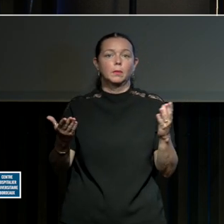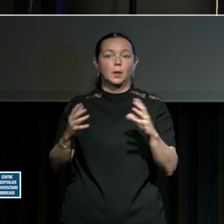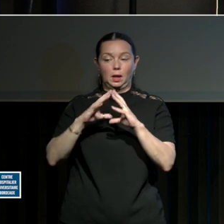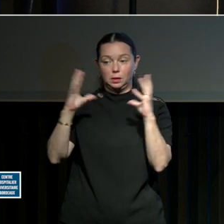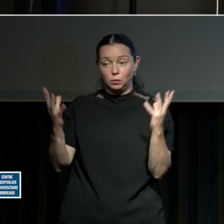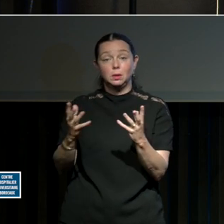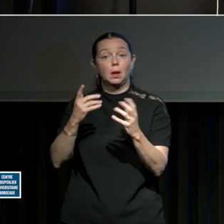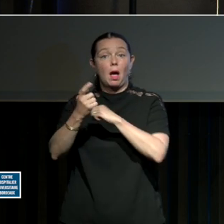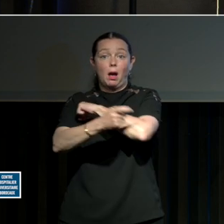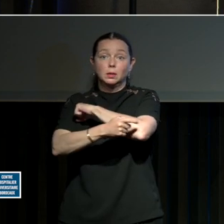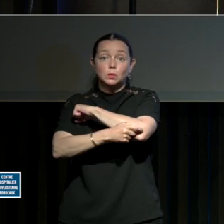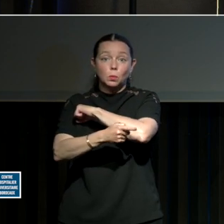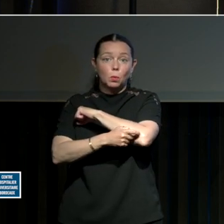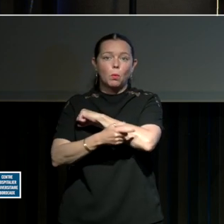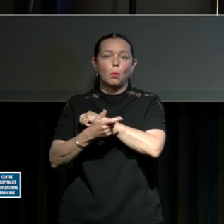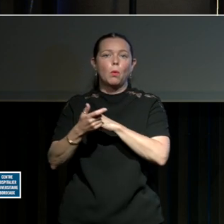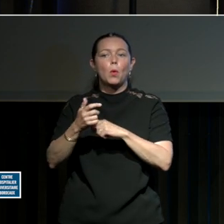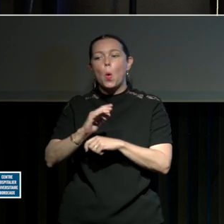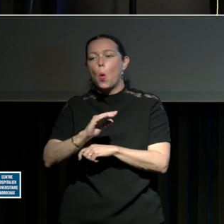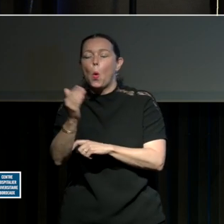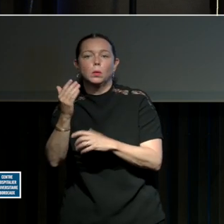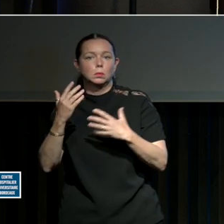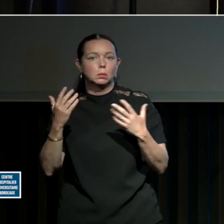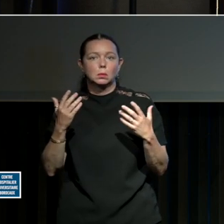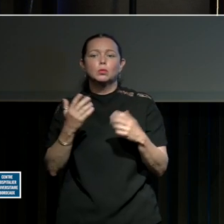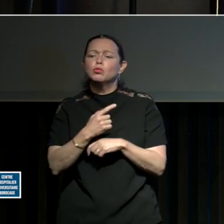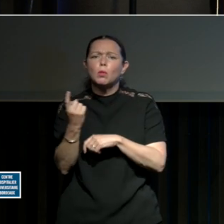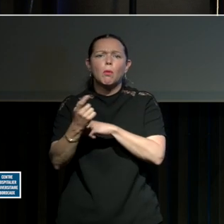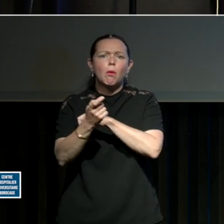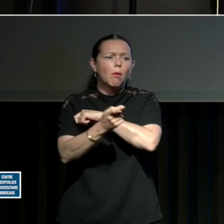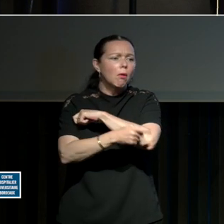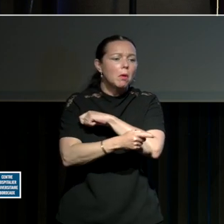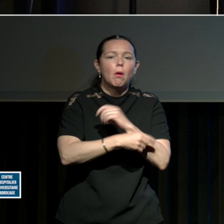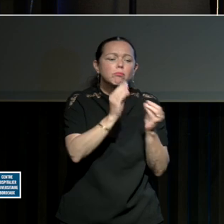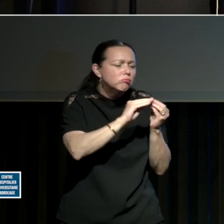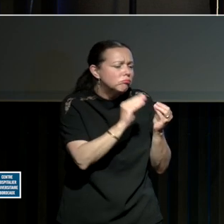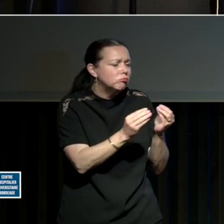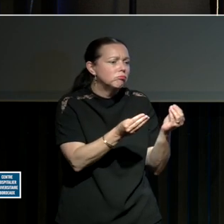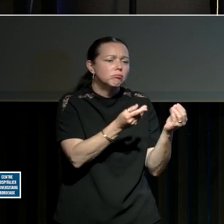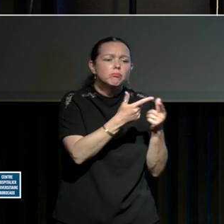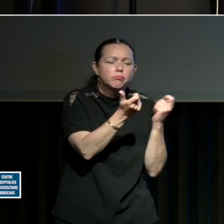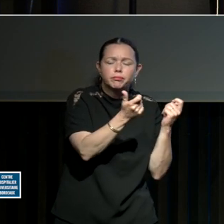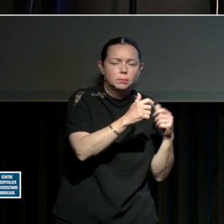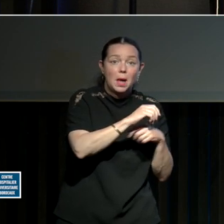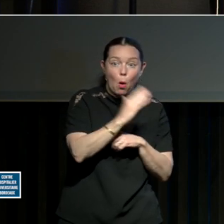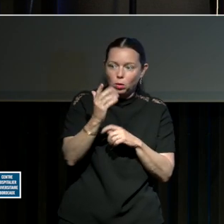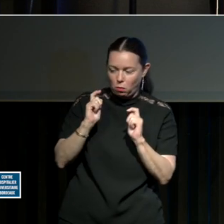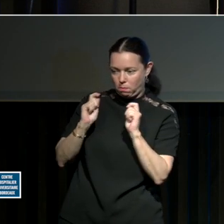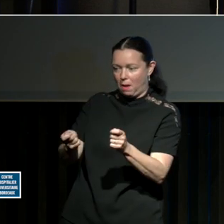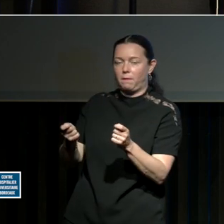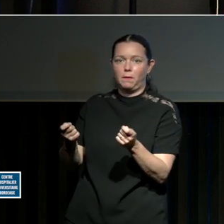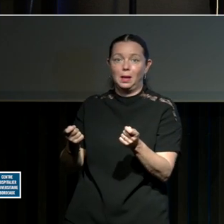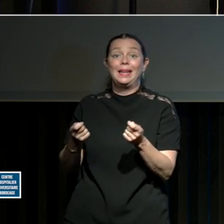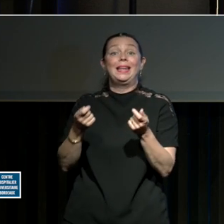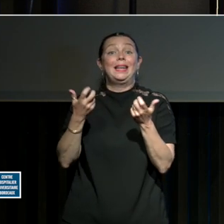notion d'addiction à d'autres comportements que les addictions avec substance, et en particulier donc le jeu